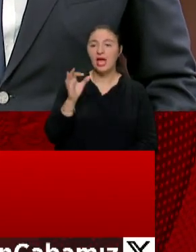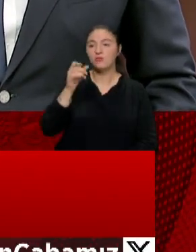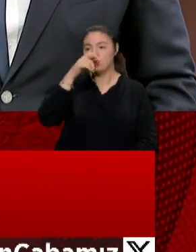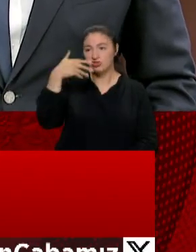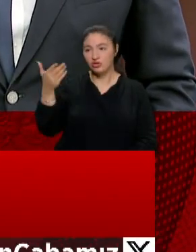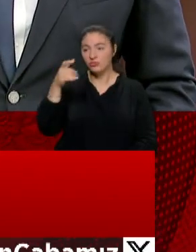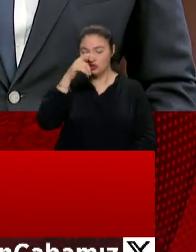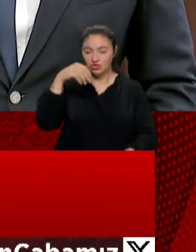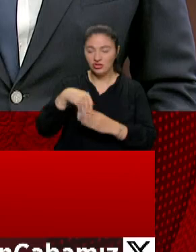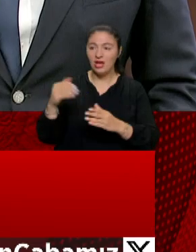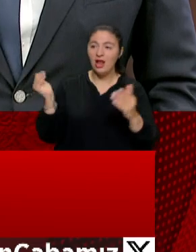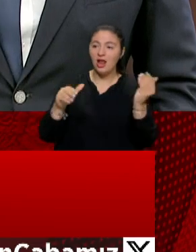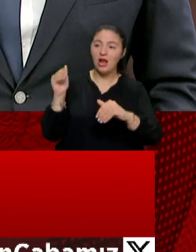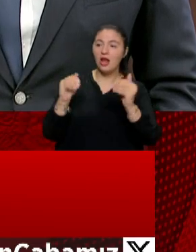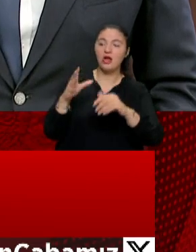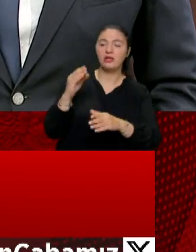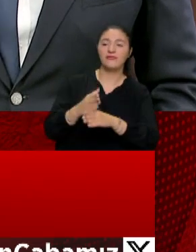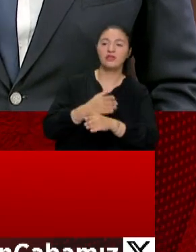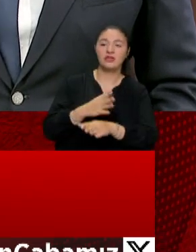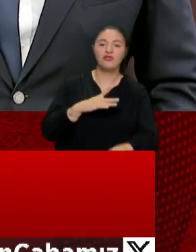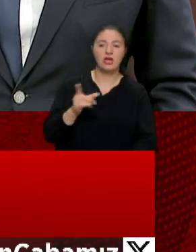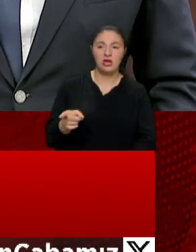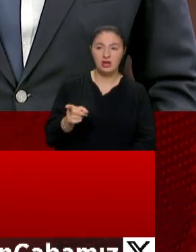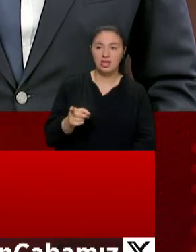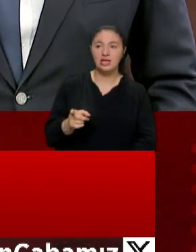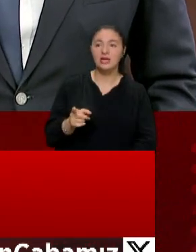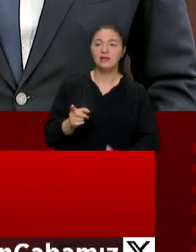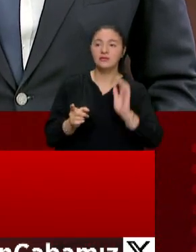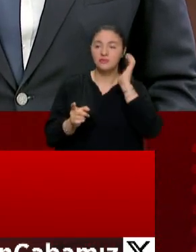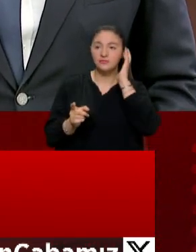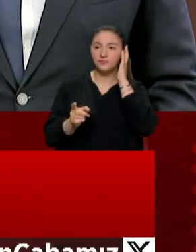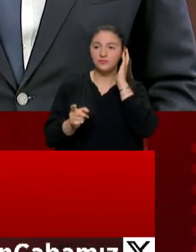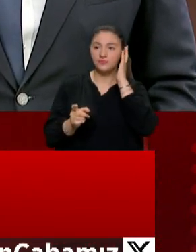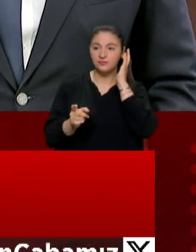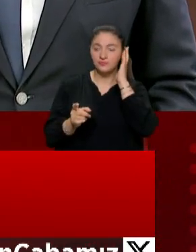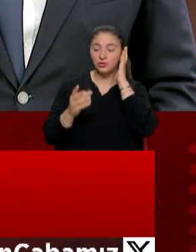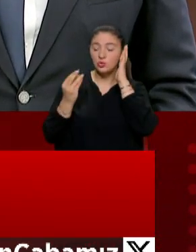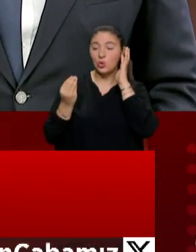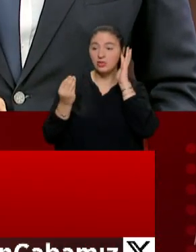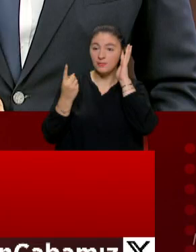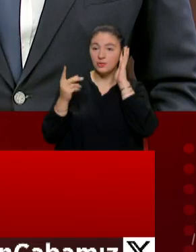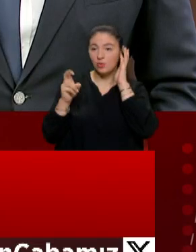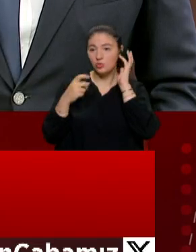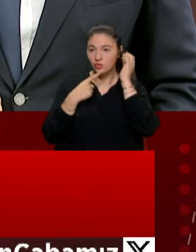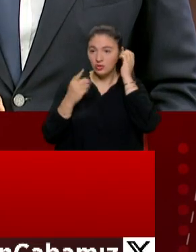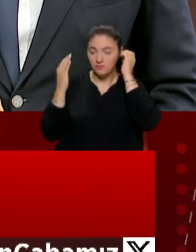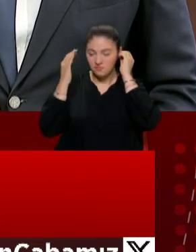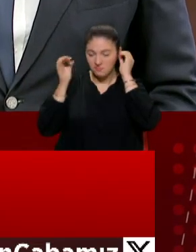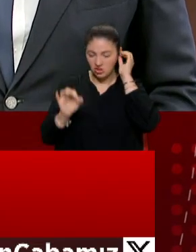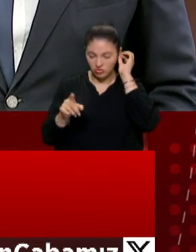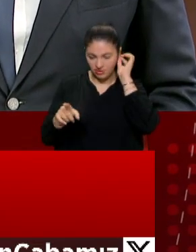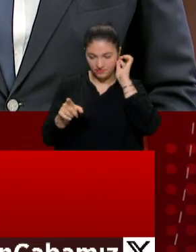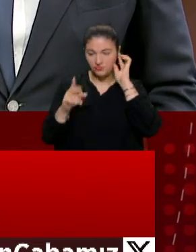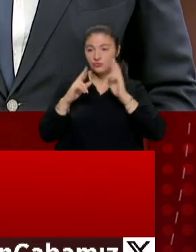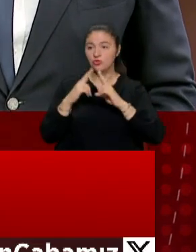yurt dışından hem Yurt dışından gelen vatandaşlar da var Çok güzel bir konuya değindiniz başlangıçta